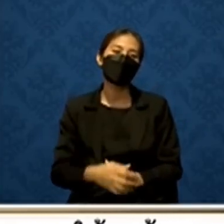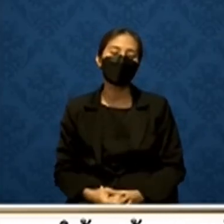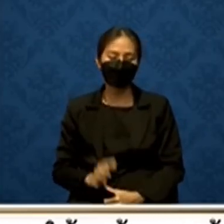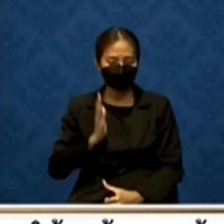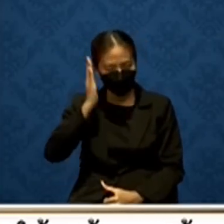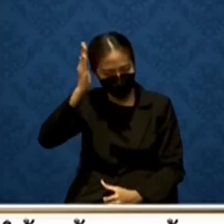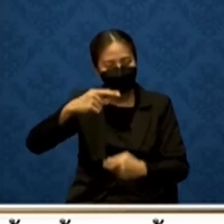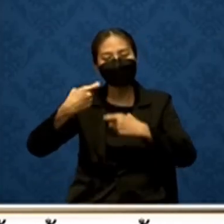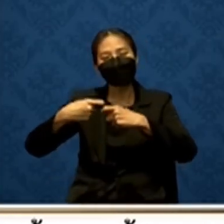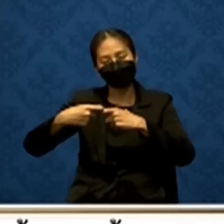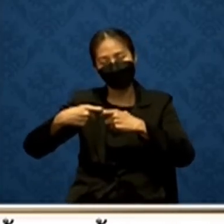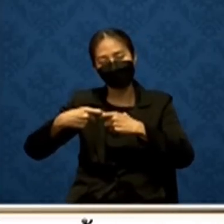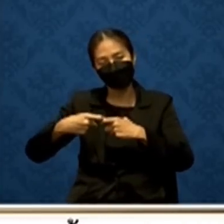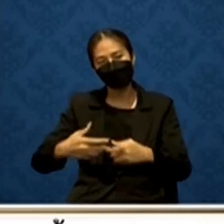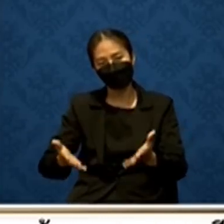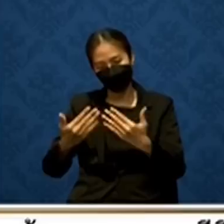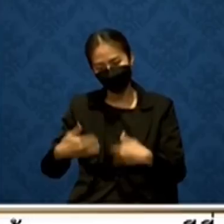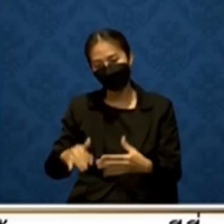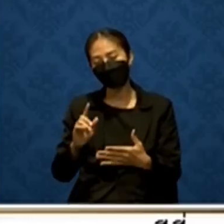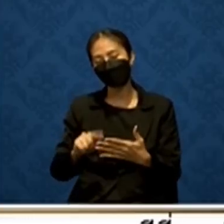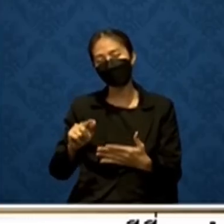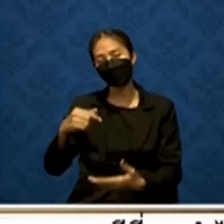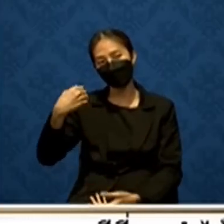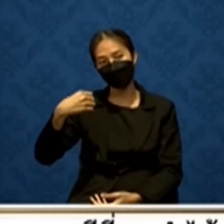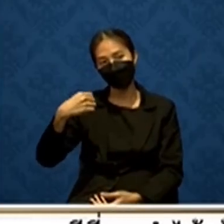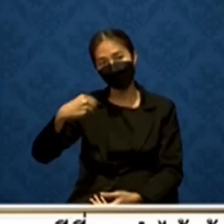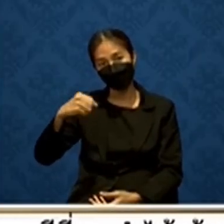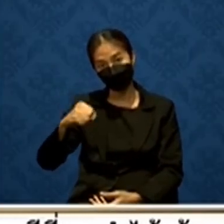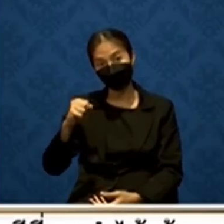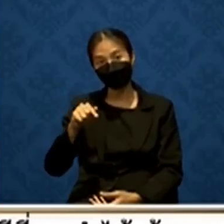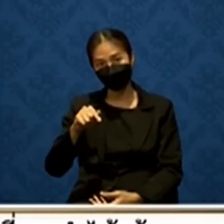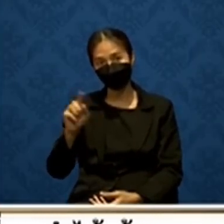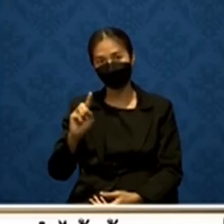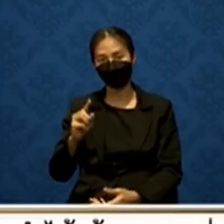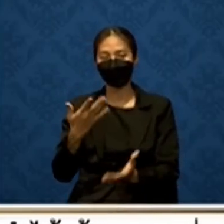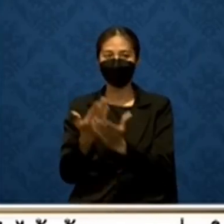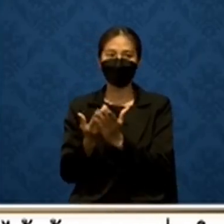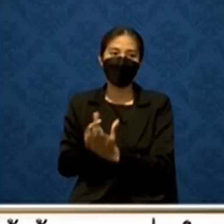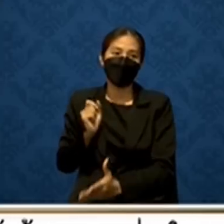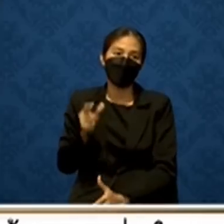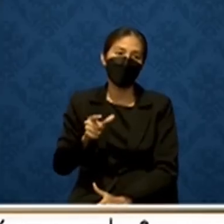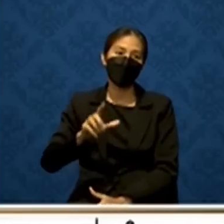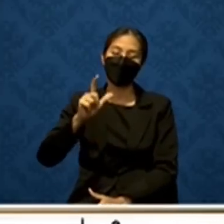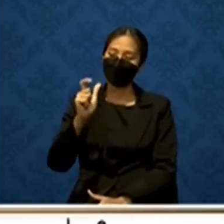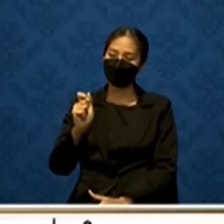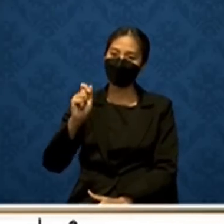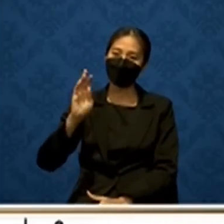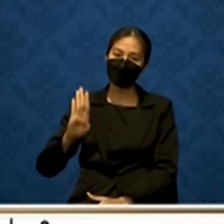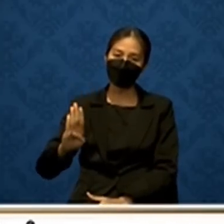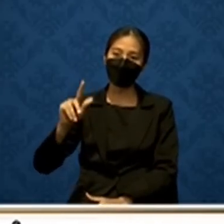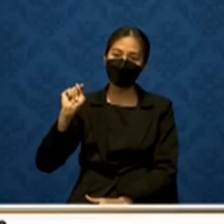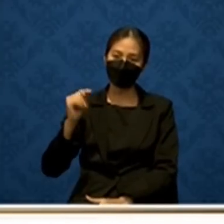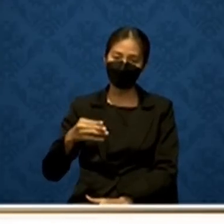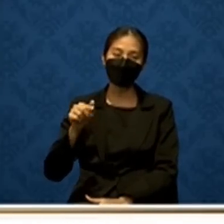าหนุนออปธออันนี้เนี่ย